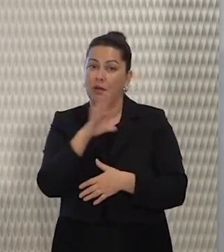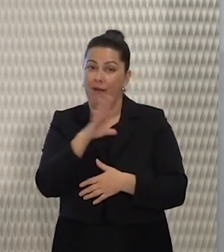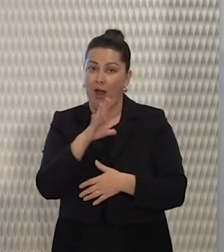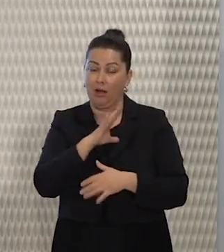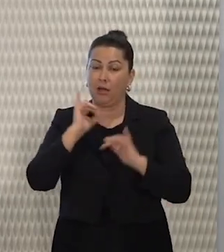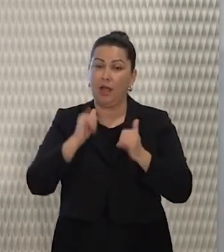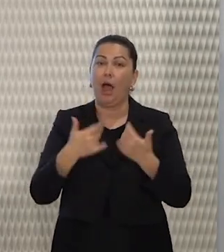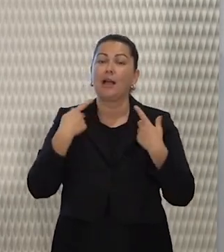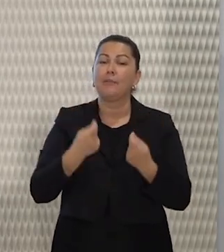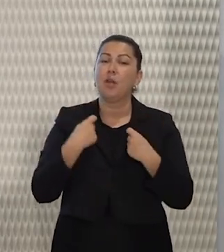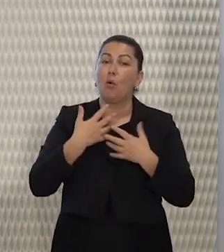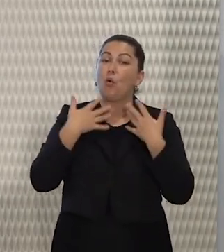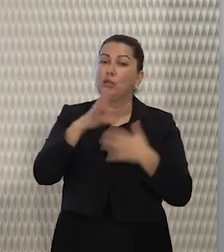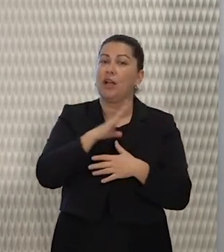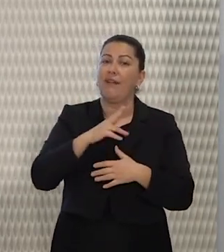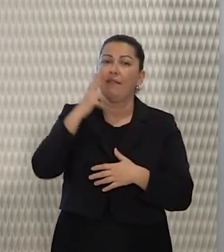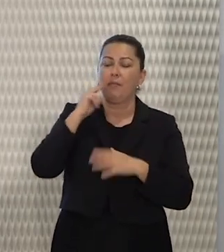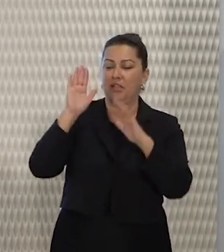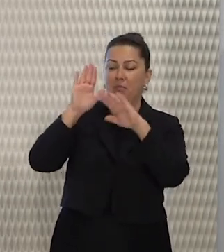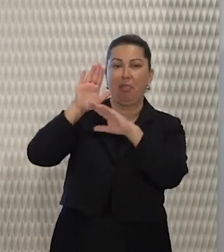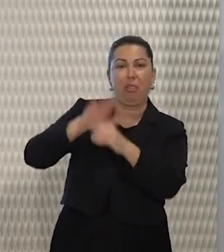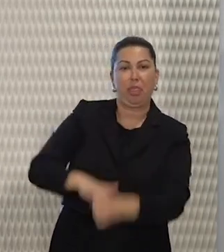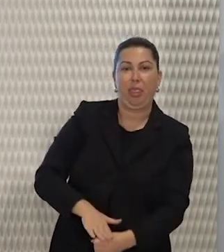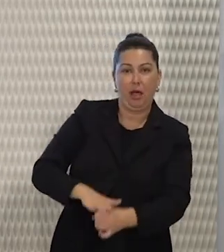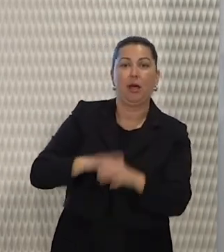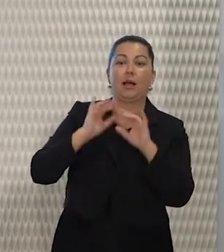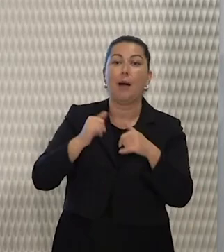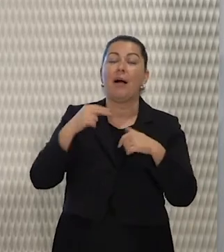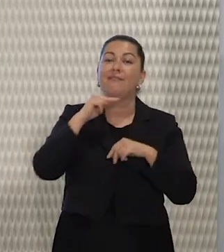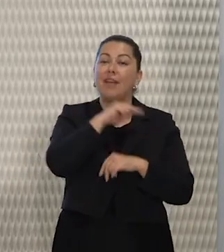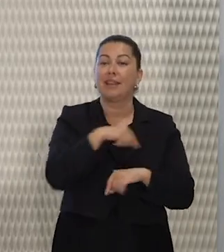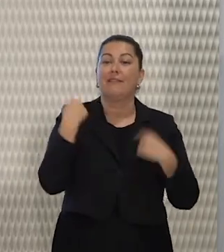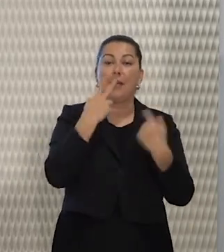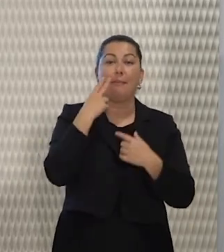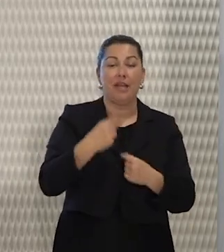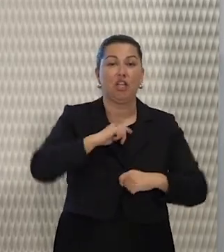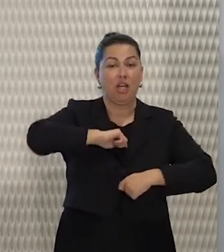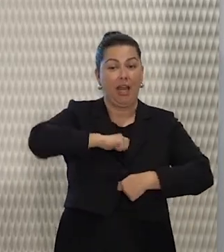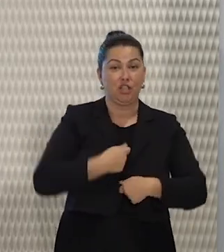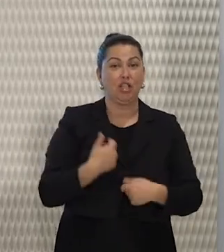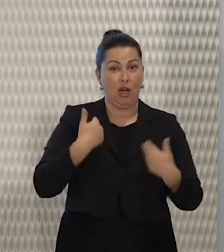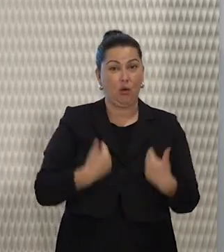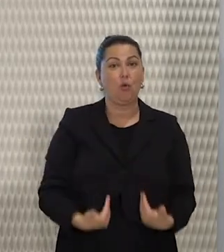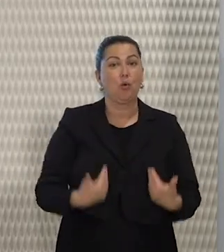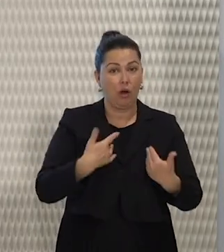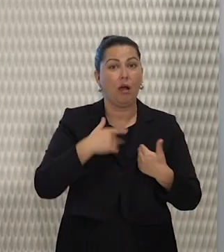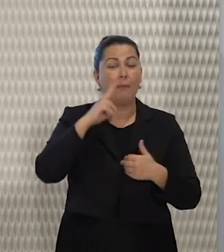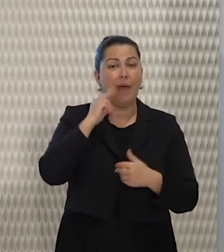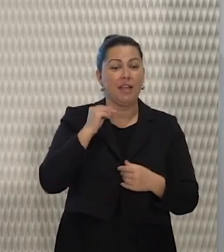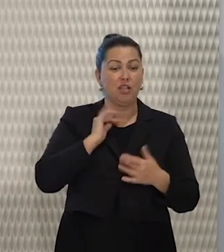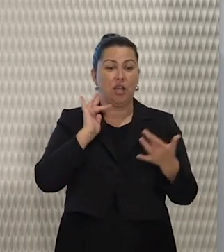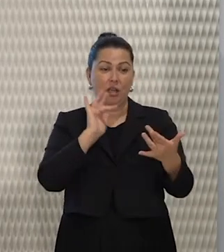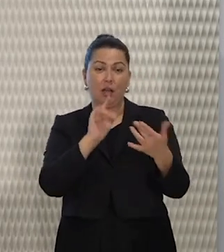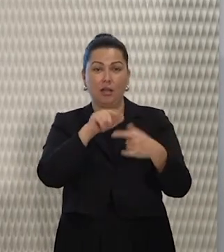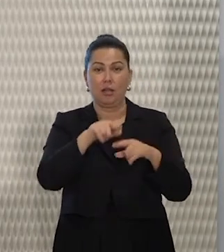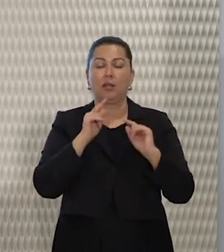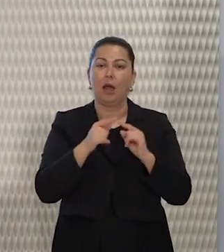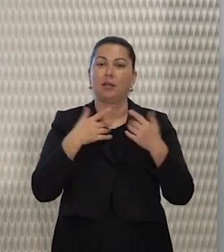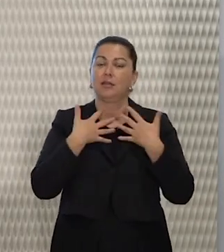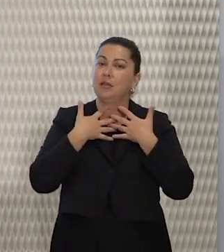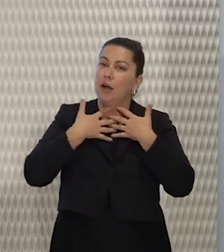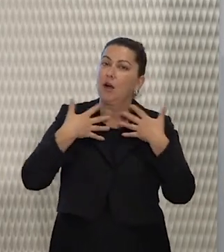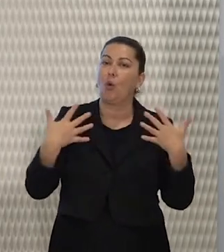auch der Entmenschlichung, aber solange wir ein humanistisches Weltbild haben, mit dem wir uns alle da einen, weil sonst war man heute nicht da, ist es